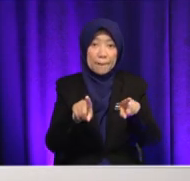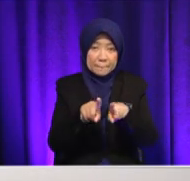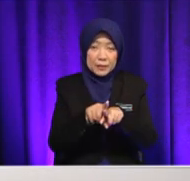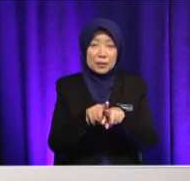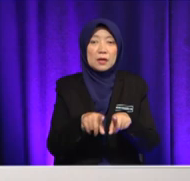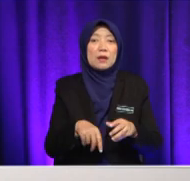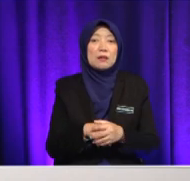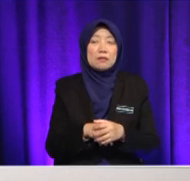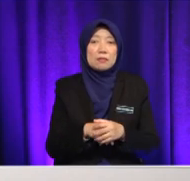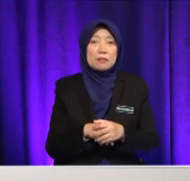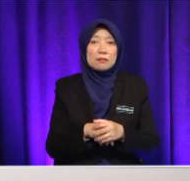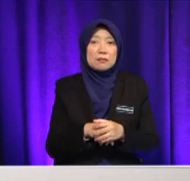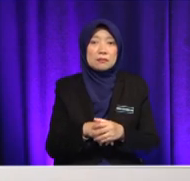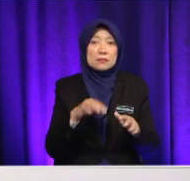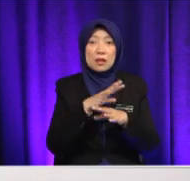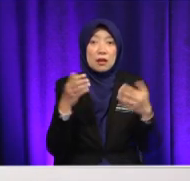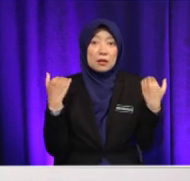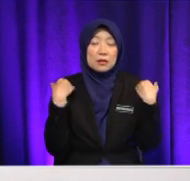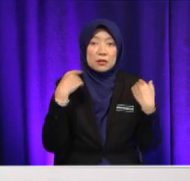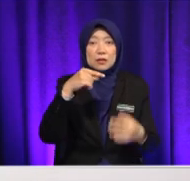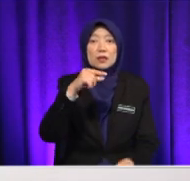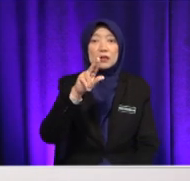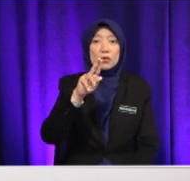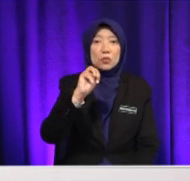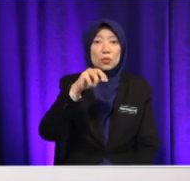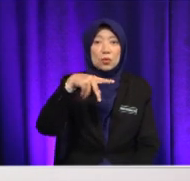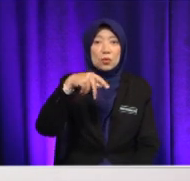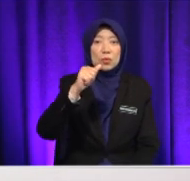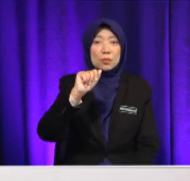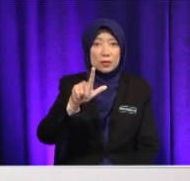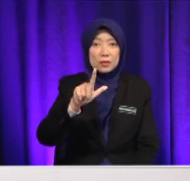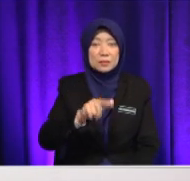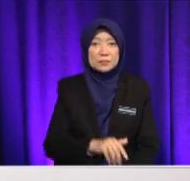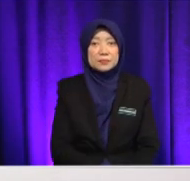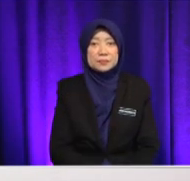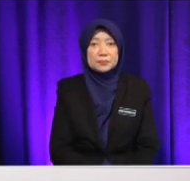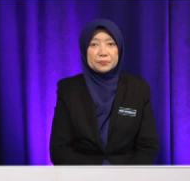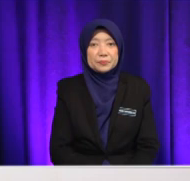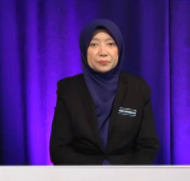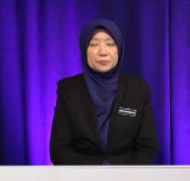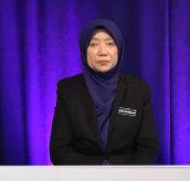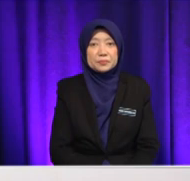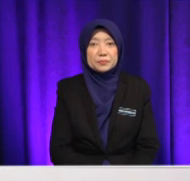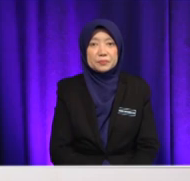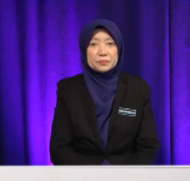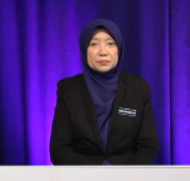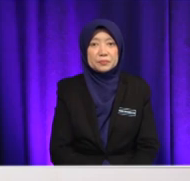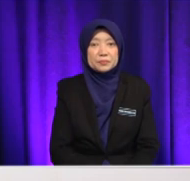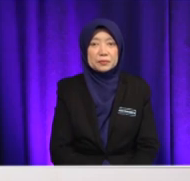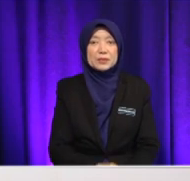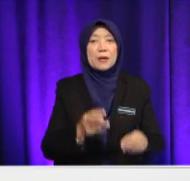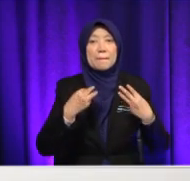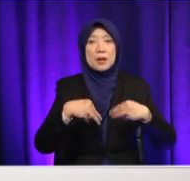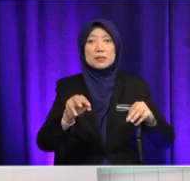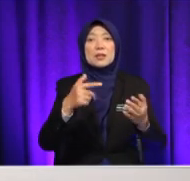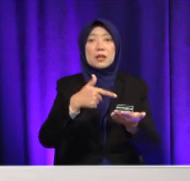Tidak ada gumpalan, eh? Okey, boleh fokuskan, tengok. Memang tiada gumpalan. Okey. Eh? Saya nampak takut nanti masih lagi terpukul.